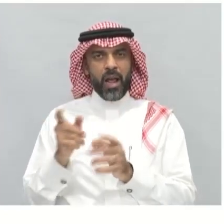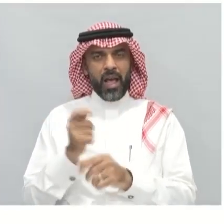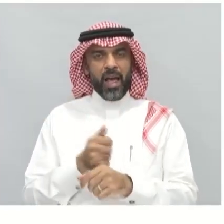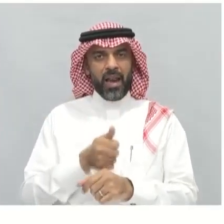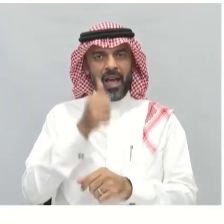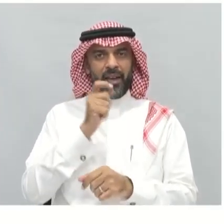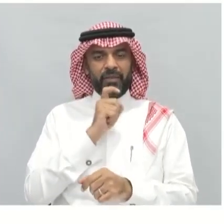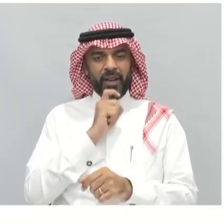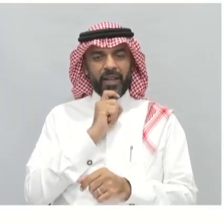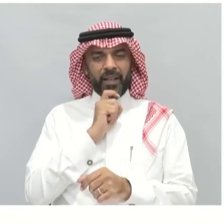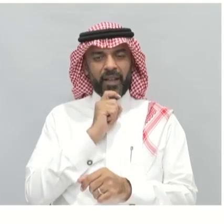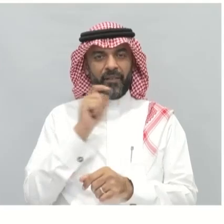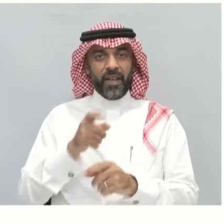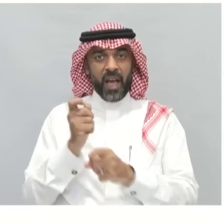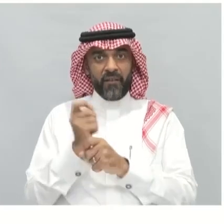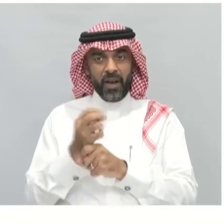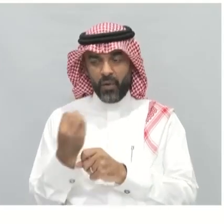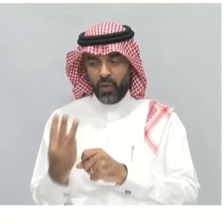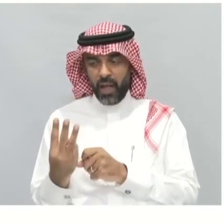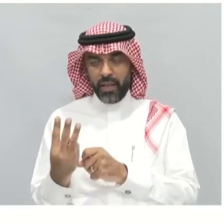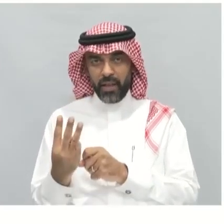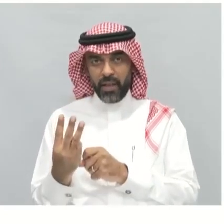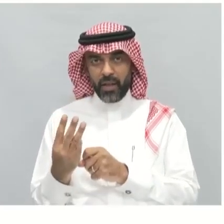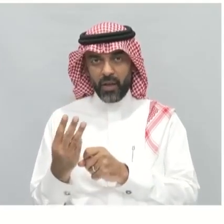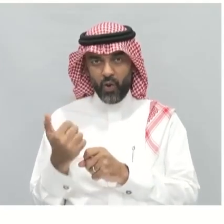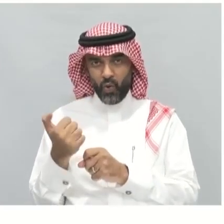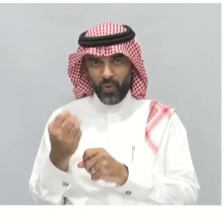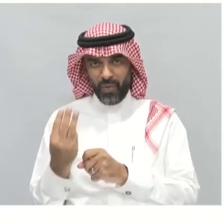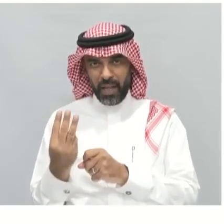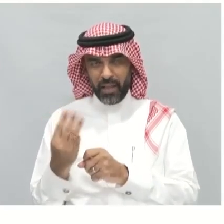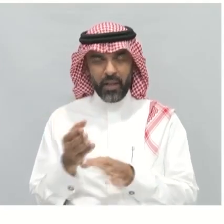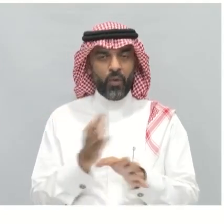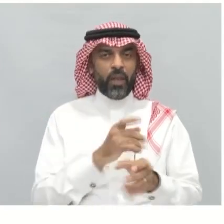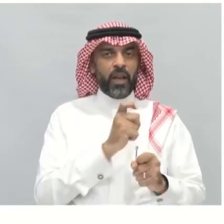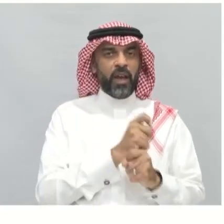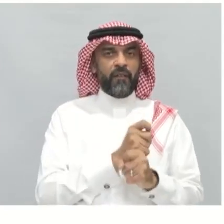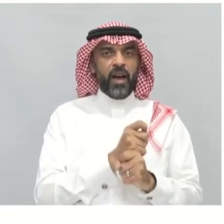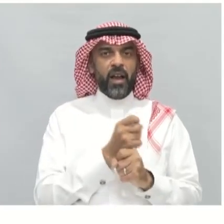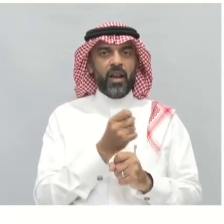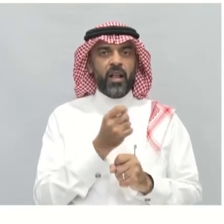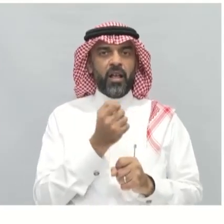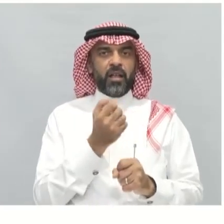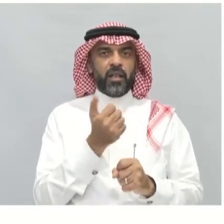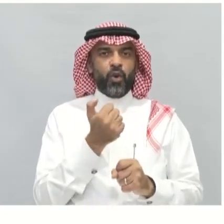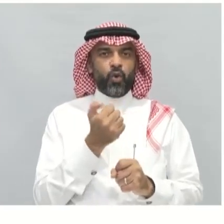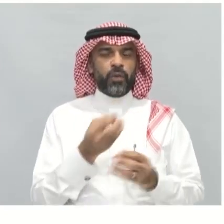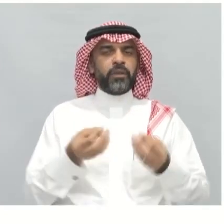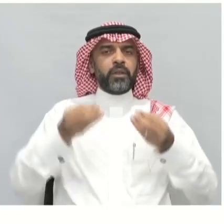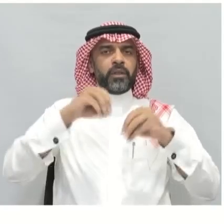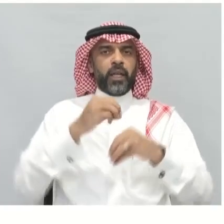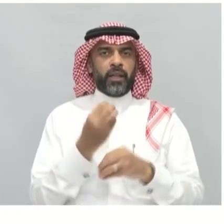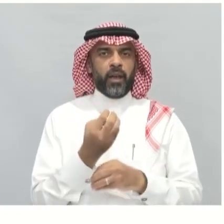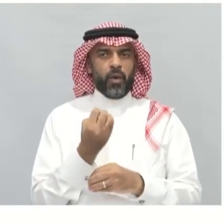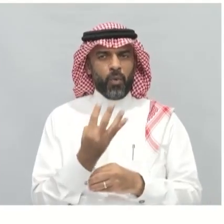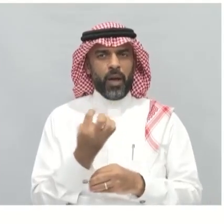الثلاثيه وغير الثلاثيه اذا لدينا في الفعل الثلاثي قاعده نسير عليها وفيما فوق الثلاثي